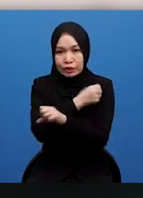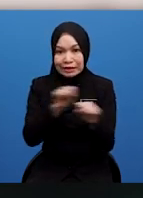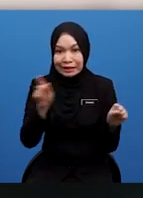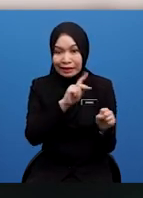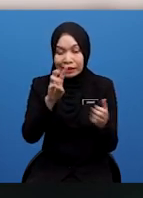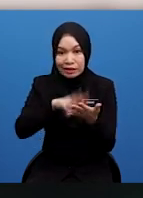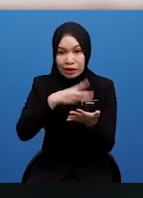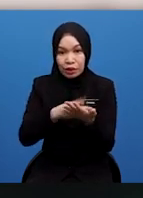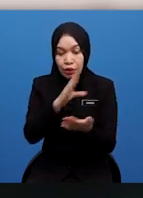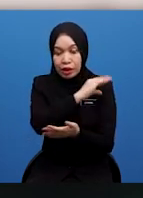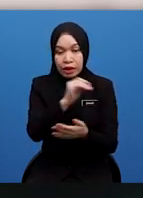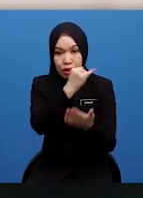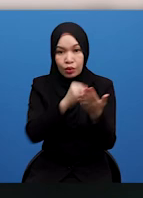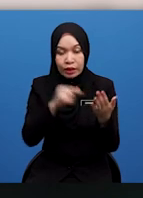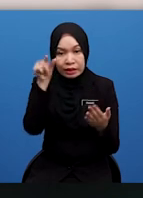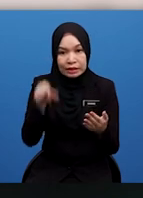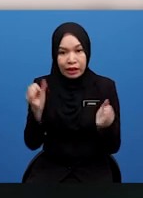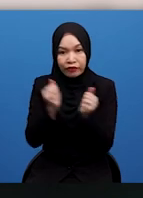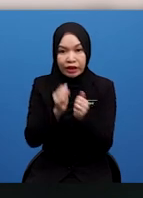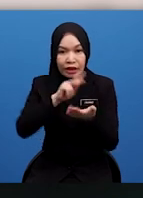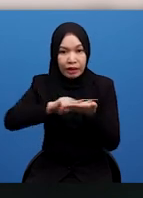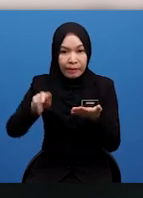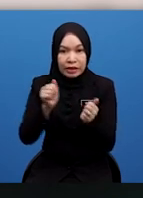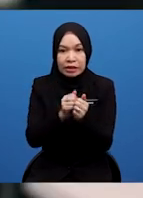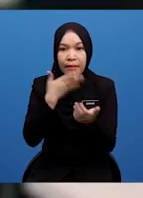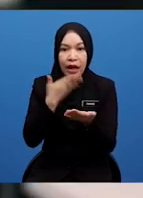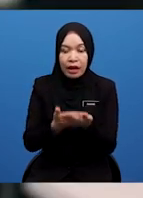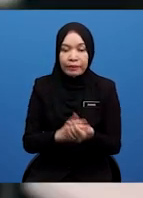dan melukis graf dengan kemas dan lengkap.